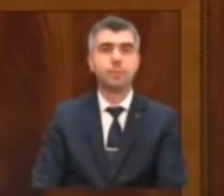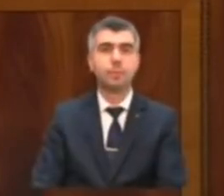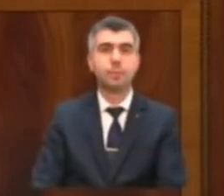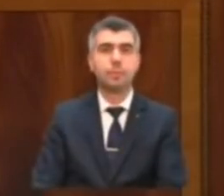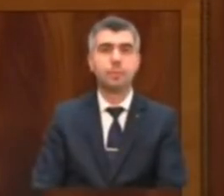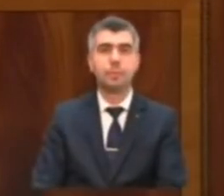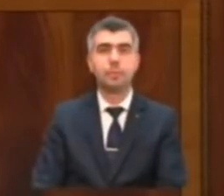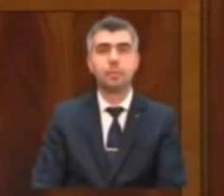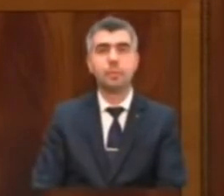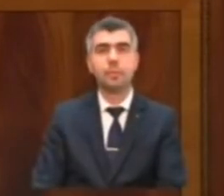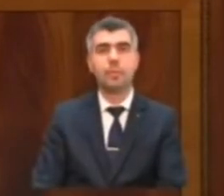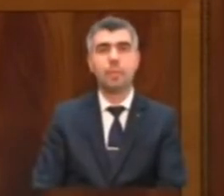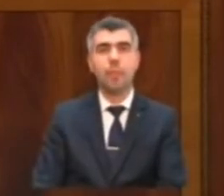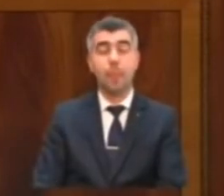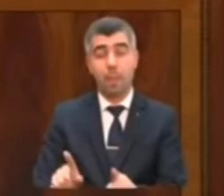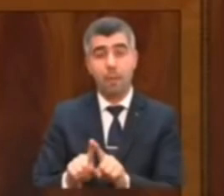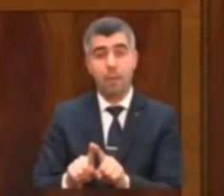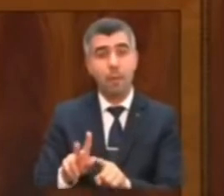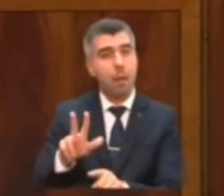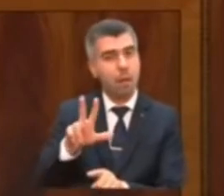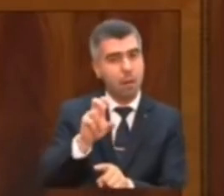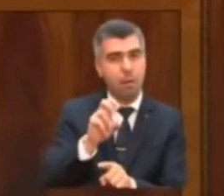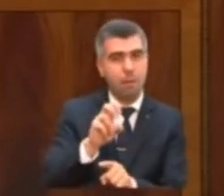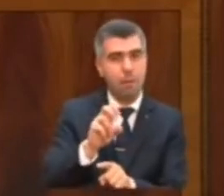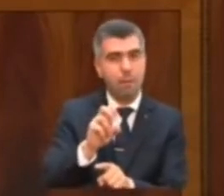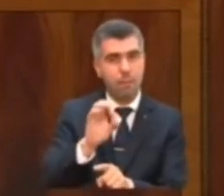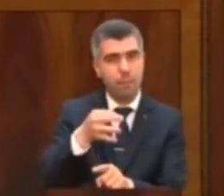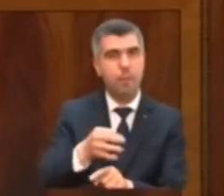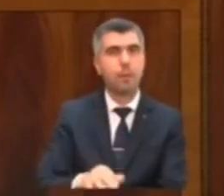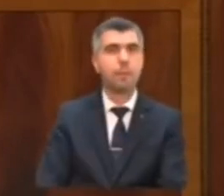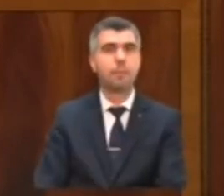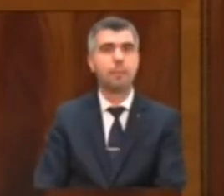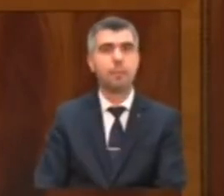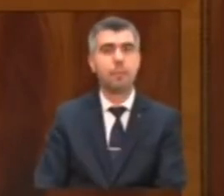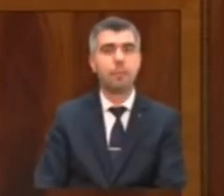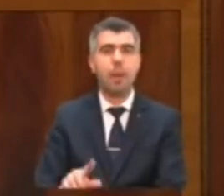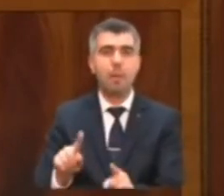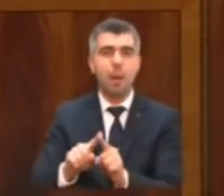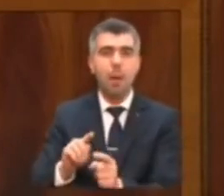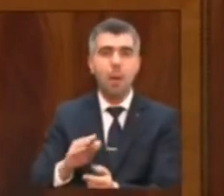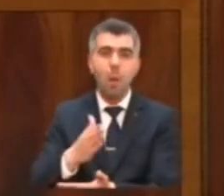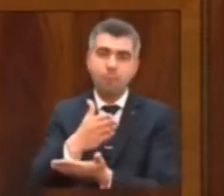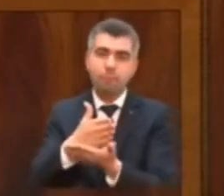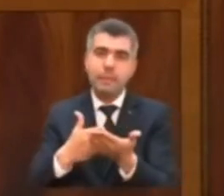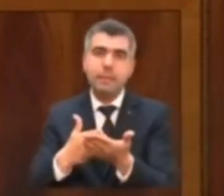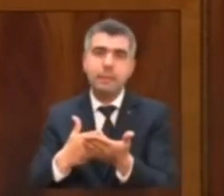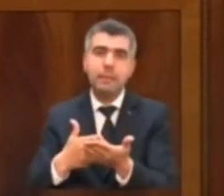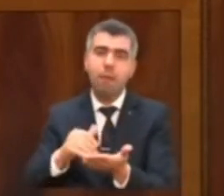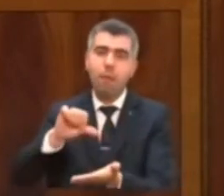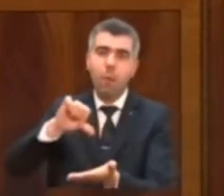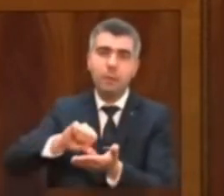وهذا احنا واعين به، واعين به. فلذلك درنا حل وسط، هذا هو الحل الوسط.